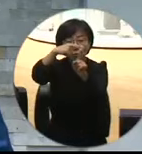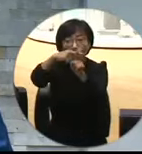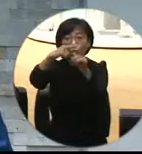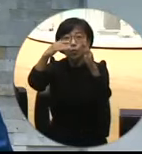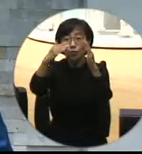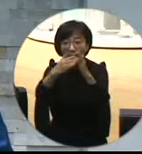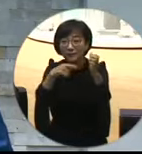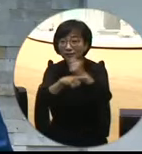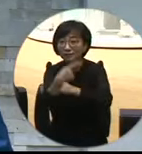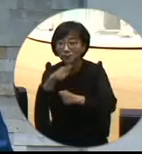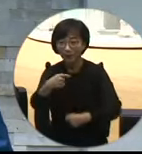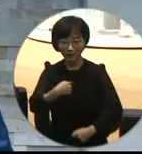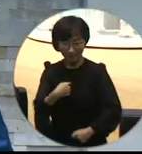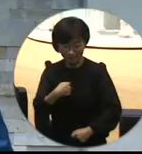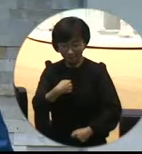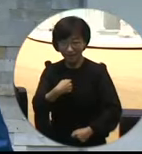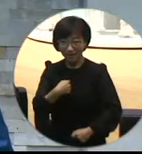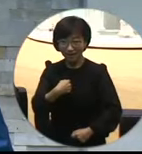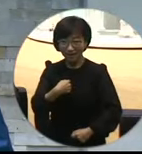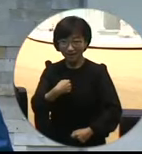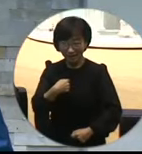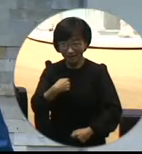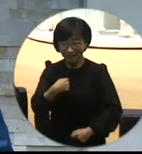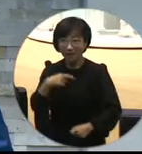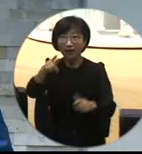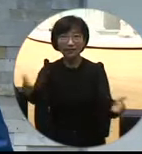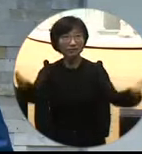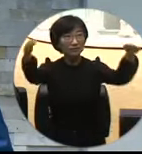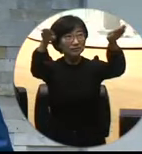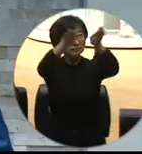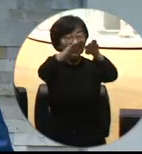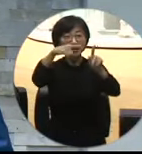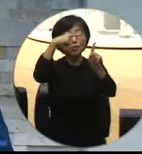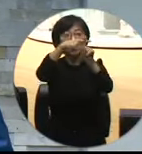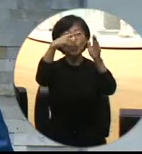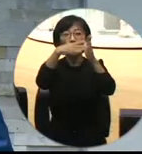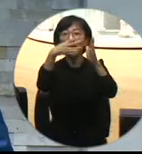내가 교회라고. 이건 당이에요, 당. 이건 건물이에요.